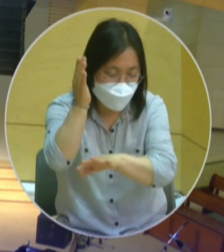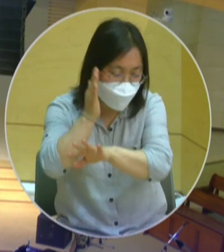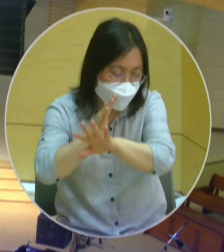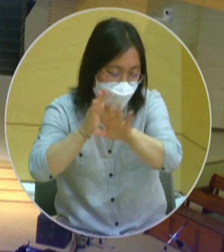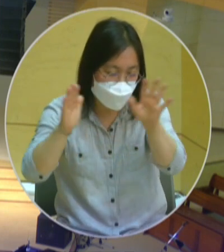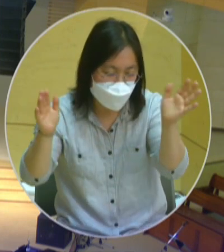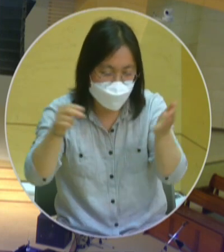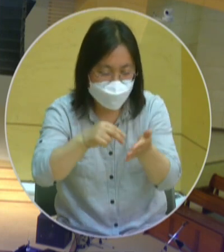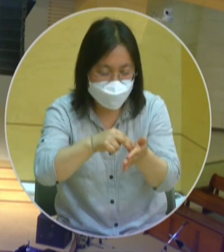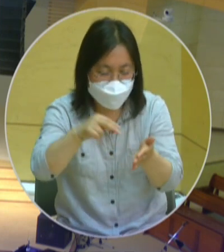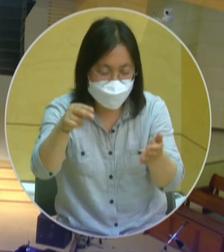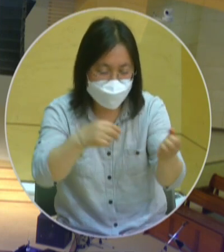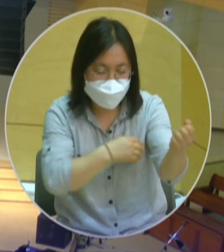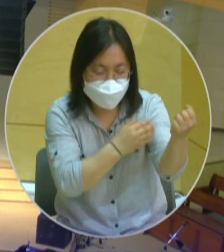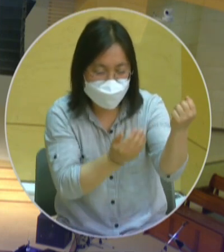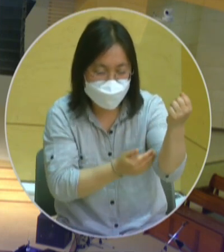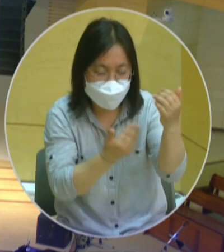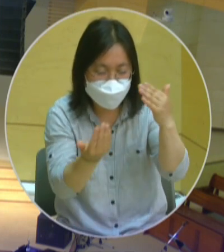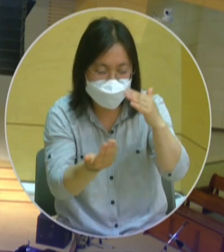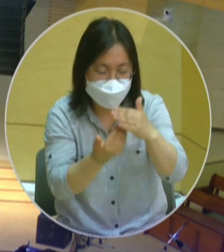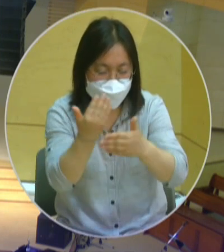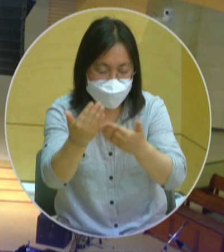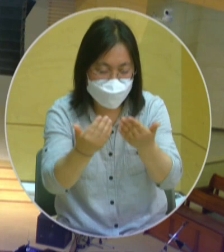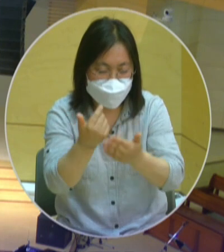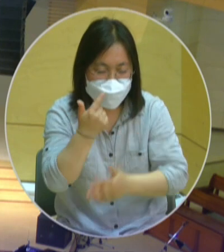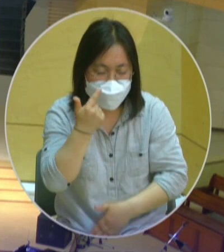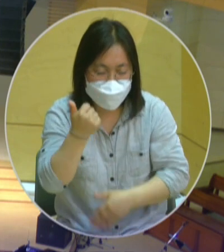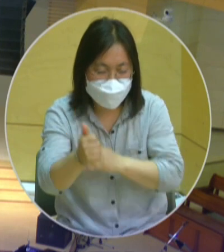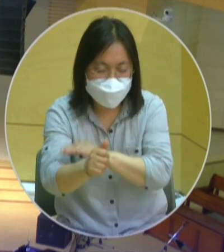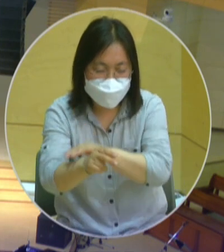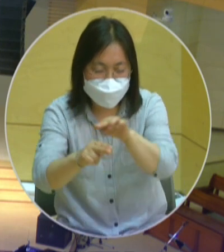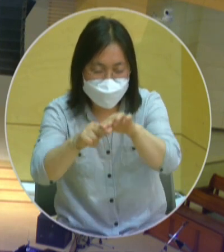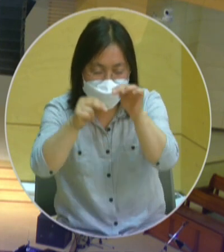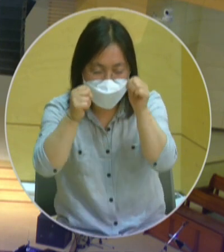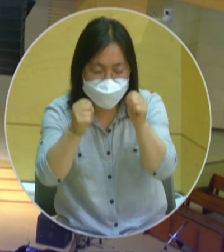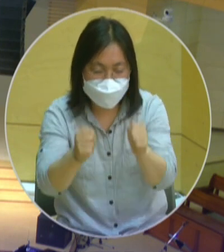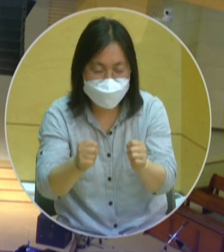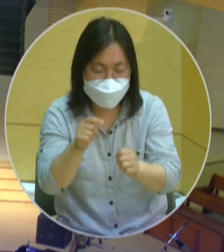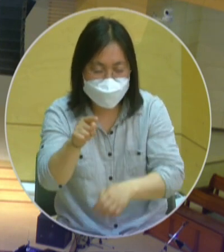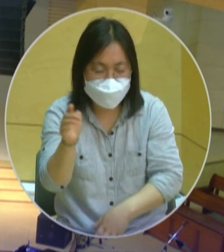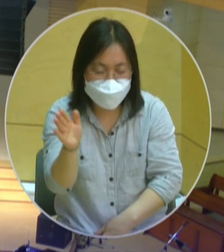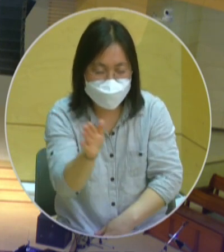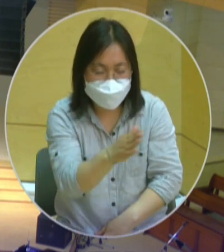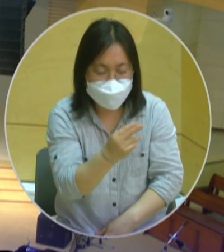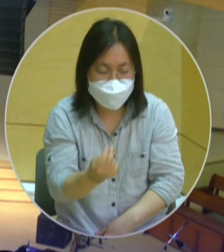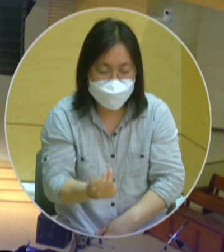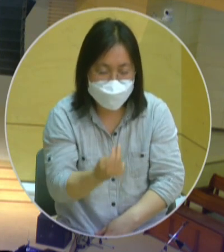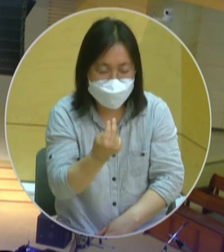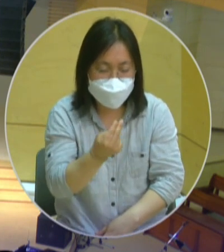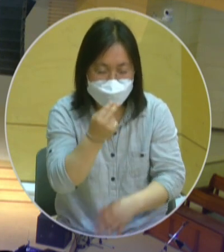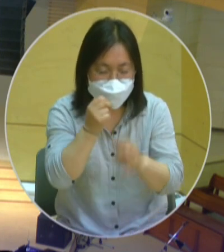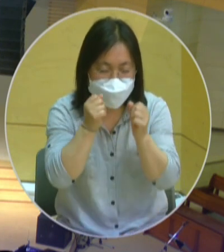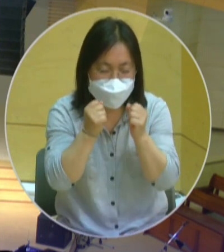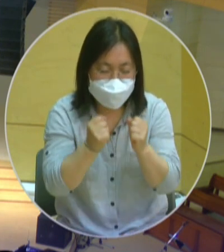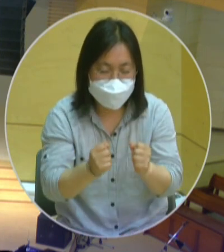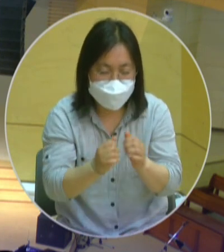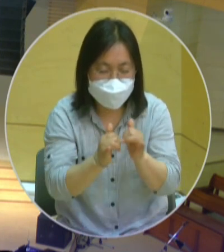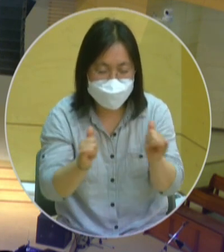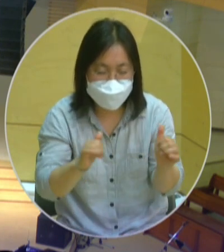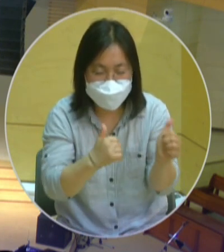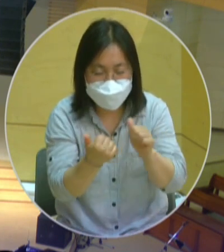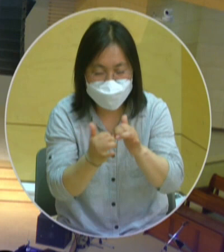다시 살아나셨으며 하늘에 오르시어 전능하신 아버지 하나님 우편에 앉아 계시다가